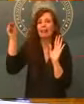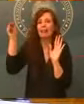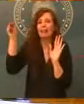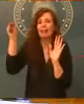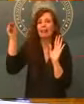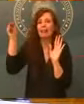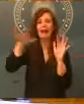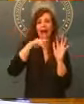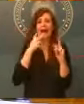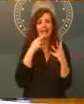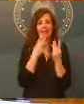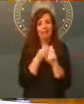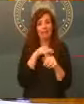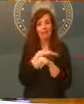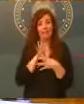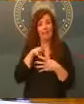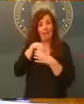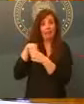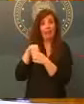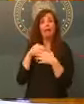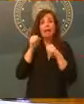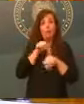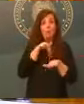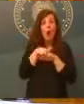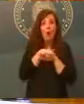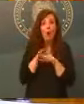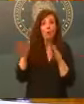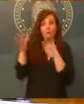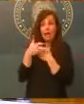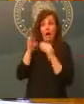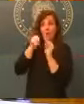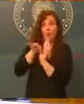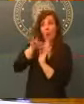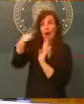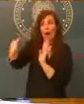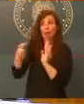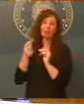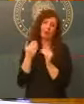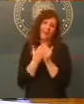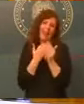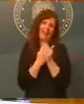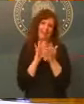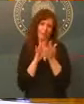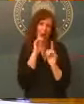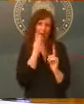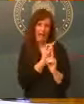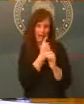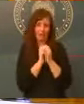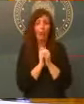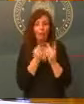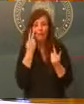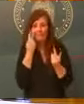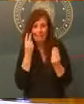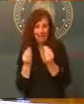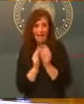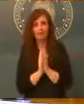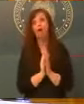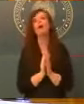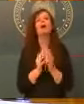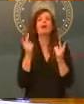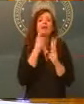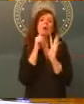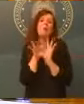si possono utilizzare anche altri locali per evitare di utilizzare le scuole io più i nostri studenti stanno a scuola e più